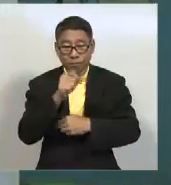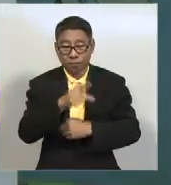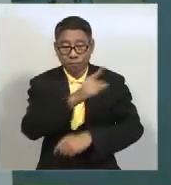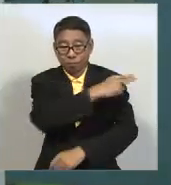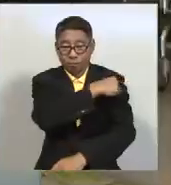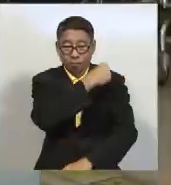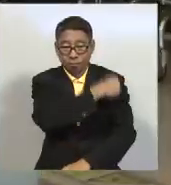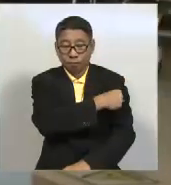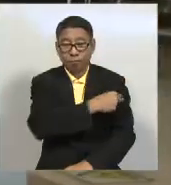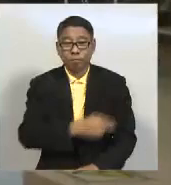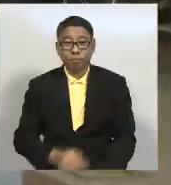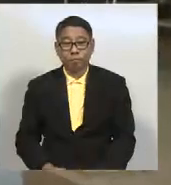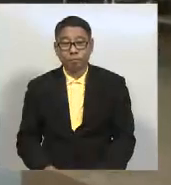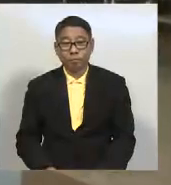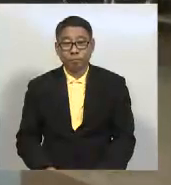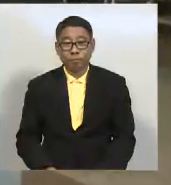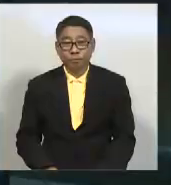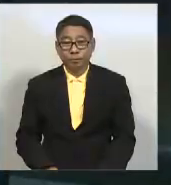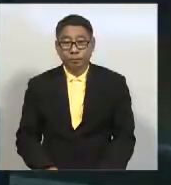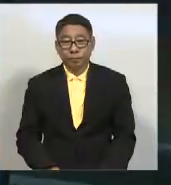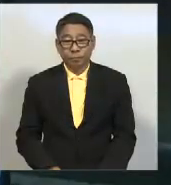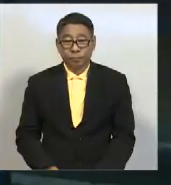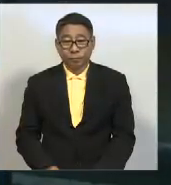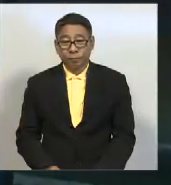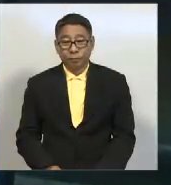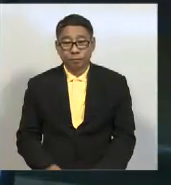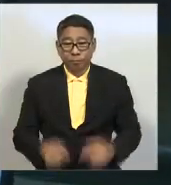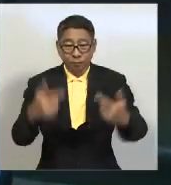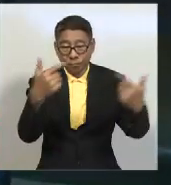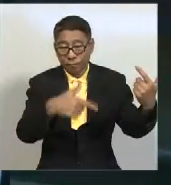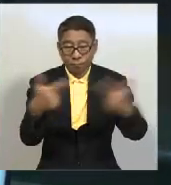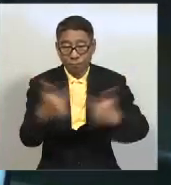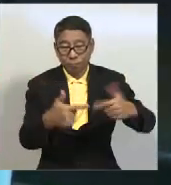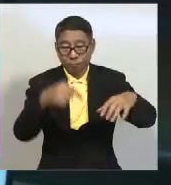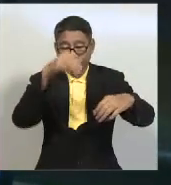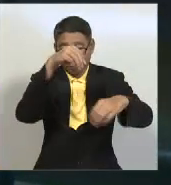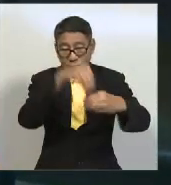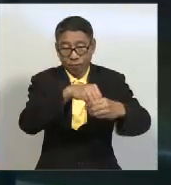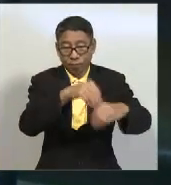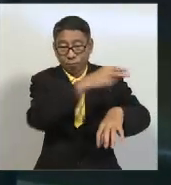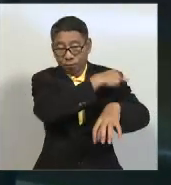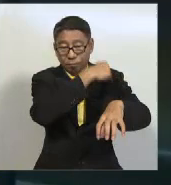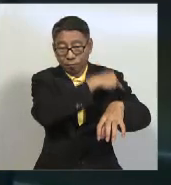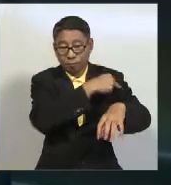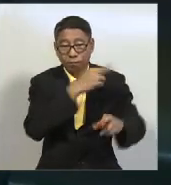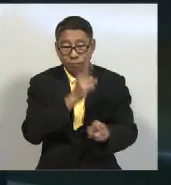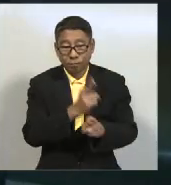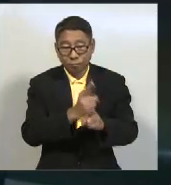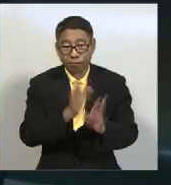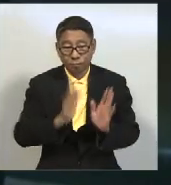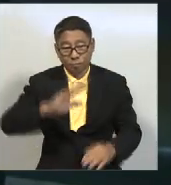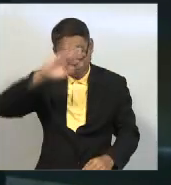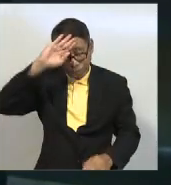งพยาบาลปากคาดกันสักหน่อยครับ อย่ามาตีกันในโรงพยาบาลถ้าคุณจะตีกันเหตุตีข้างนอกโรงพยาบาลเขารักษาอย่างเดียวเขาบอกสิ เ